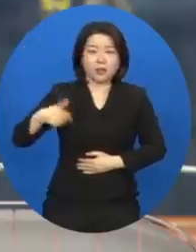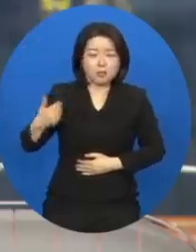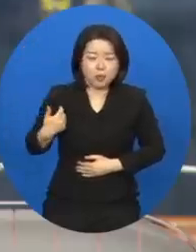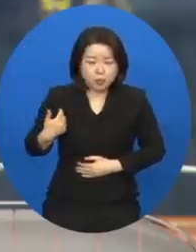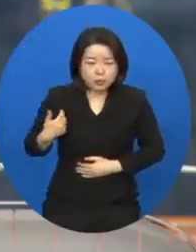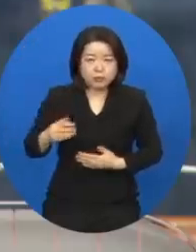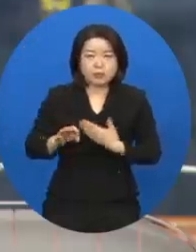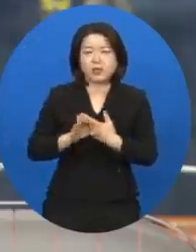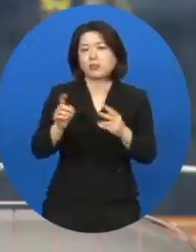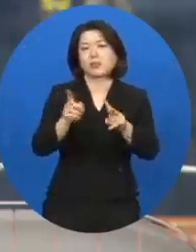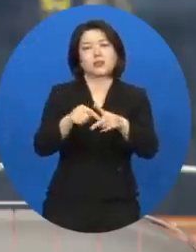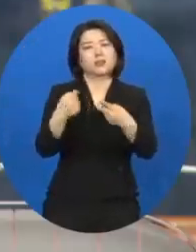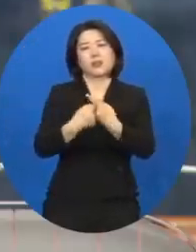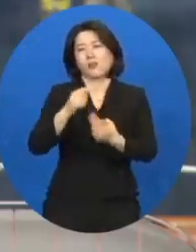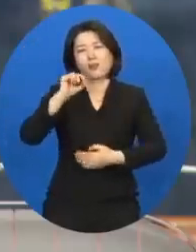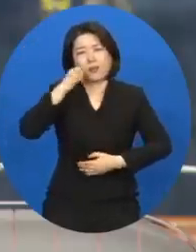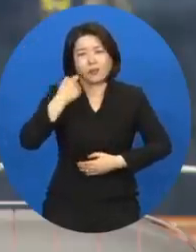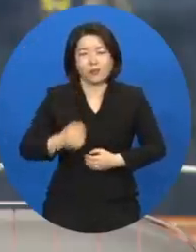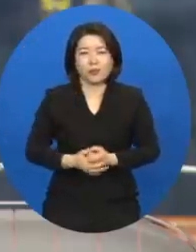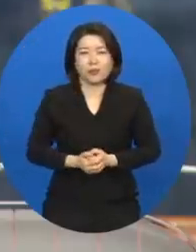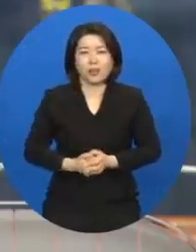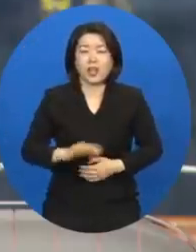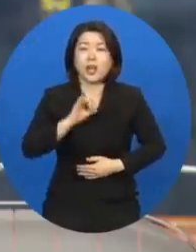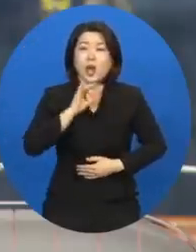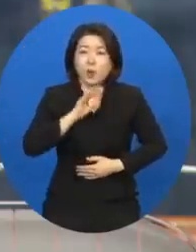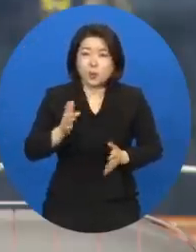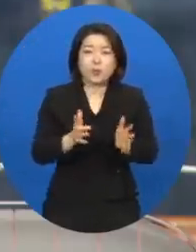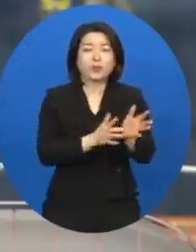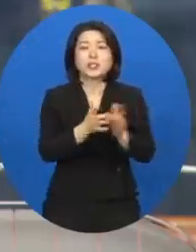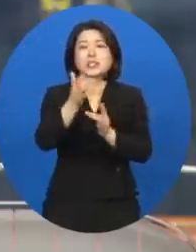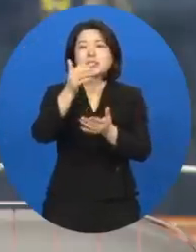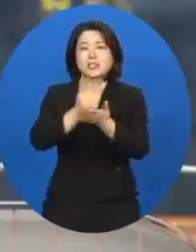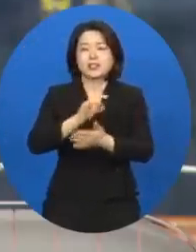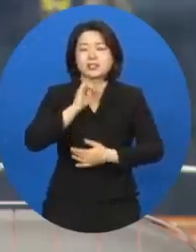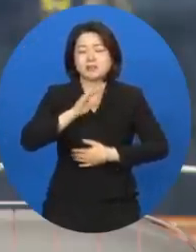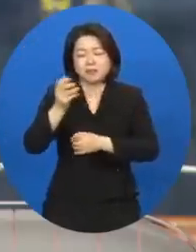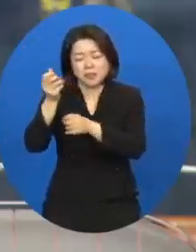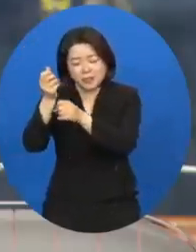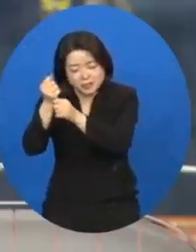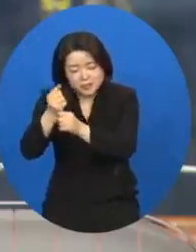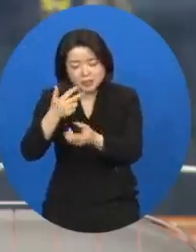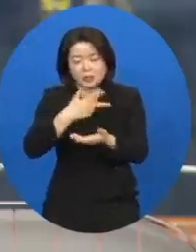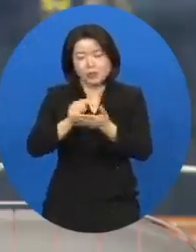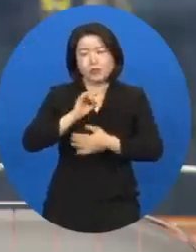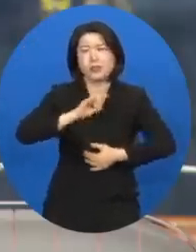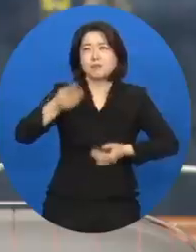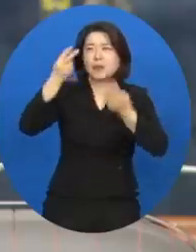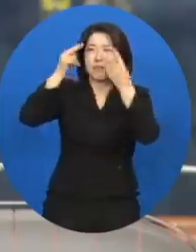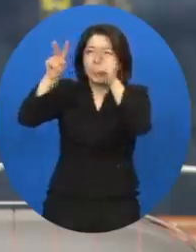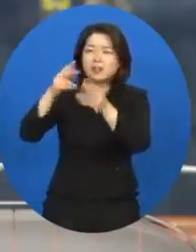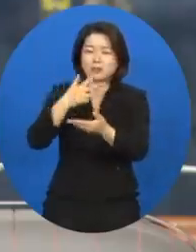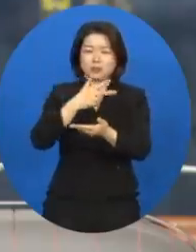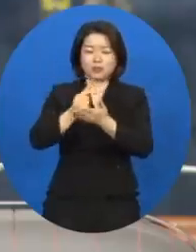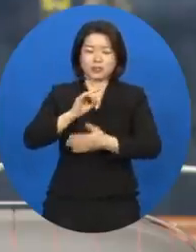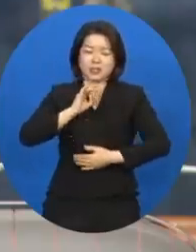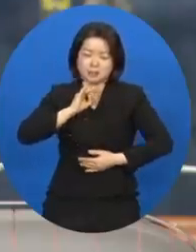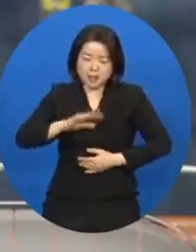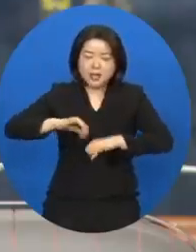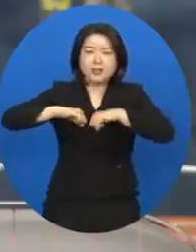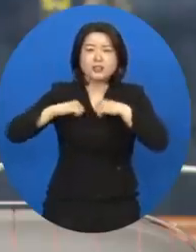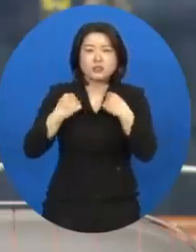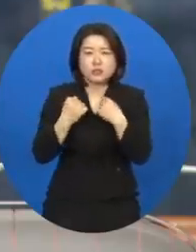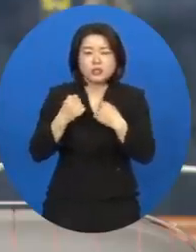이해하기가 어렵습니다. 오직 예수님, 주님만 의지하고 주님만 바라보고 주님께만 순종하고